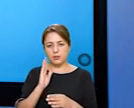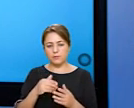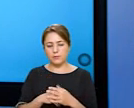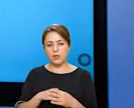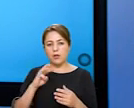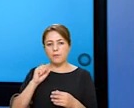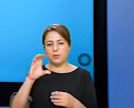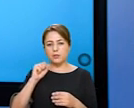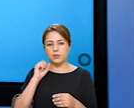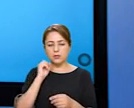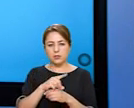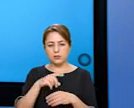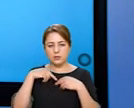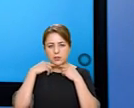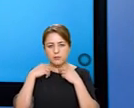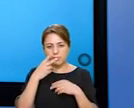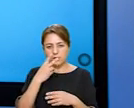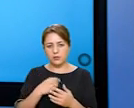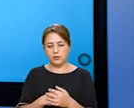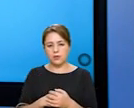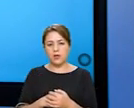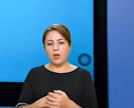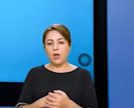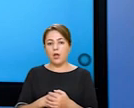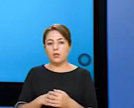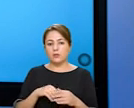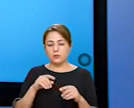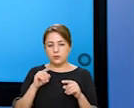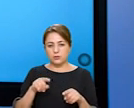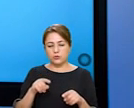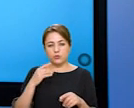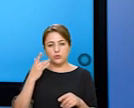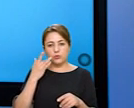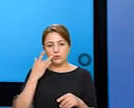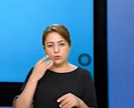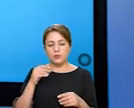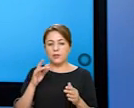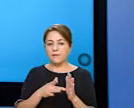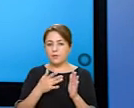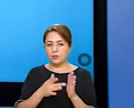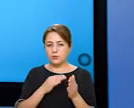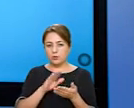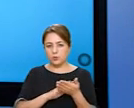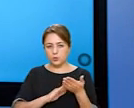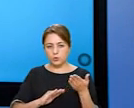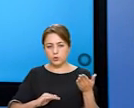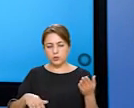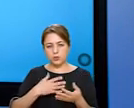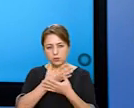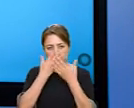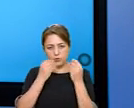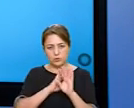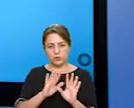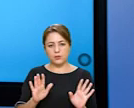Демек, масаланы шартыны диққат білен тіңлей. Илоджи барычы имкан қадар дафтарингізге язы барышыны